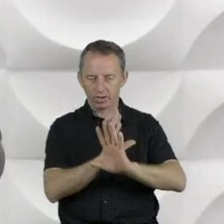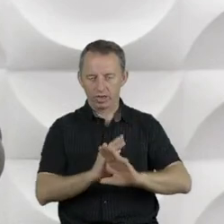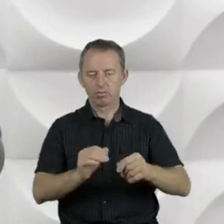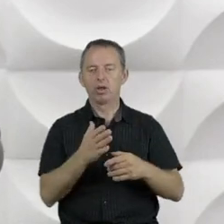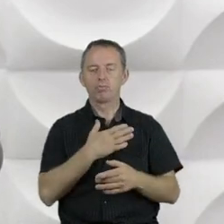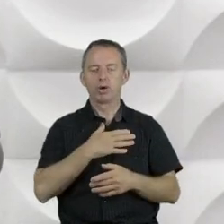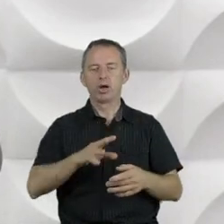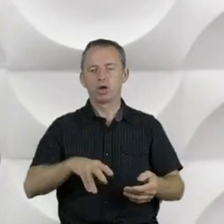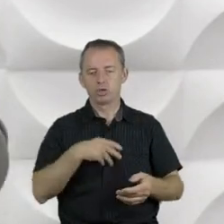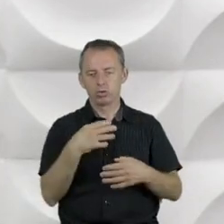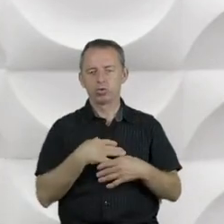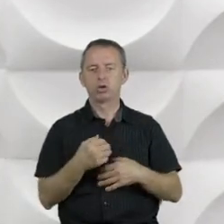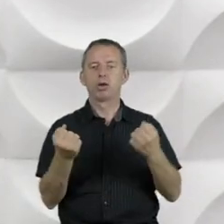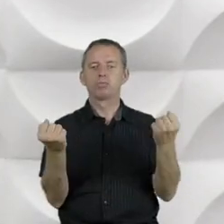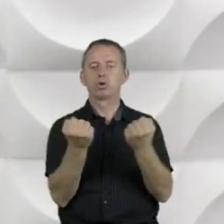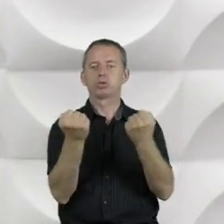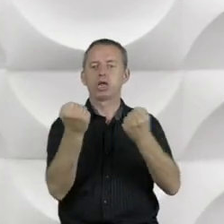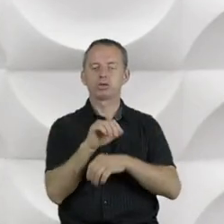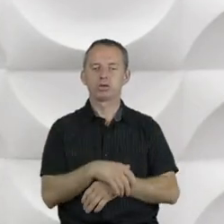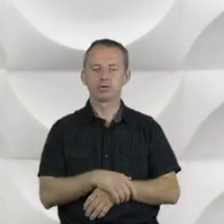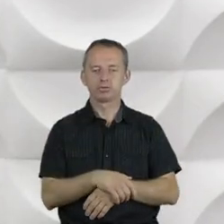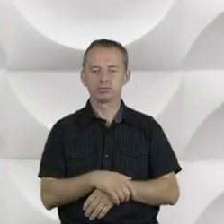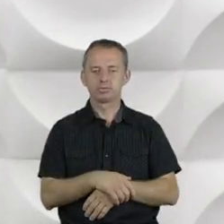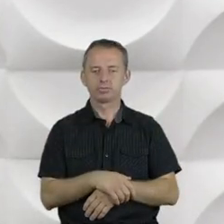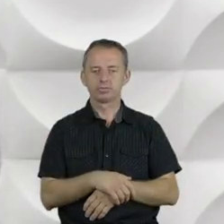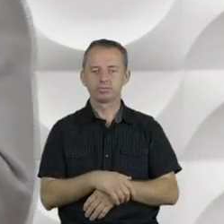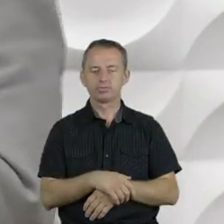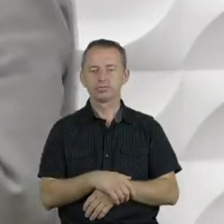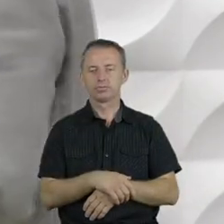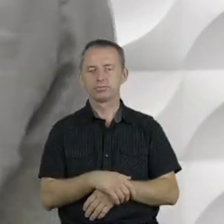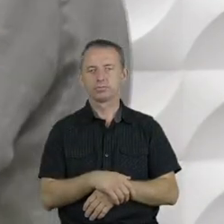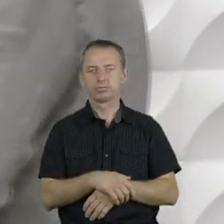ma duszo mocarza.